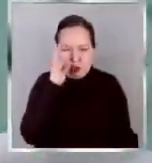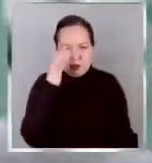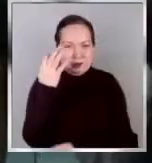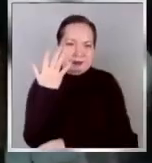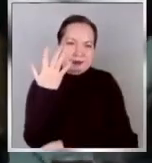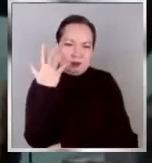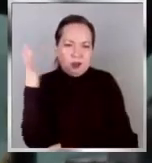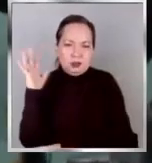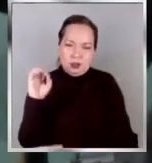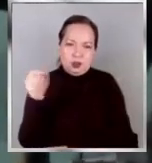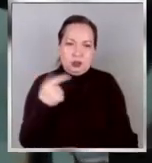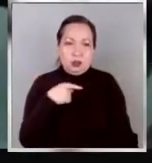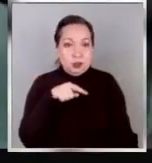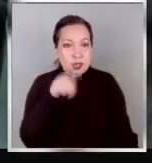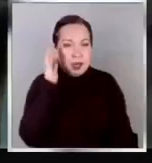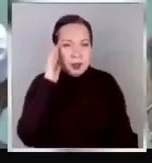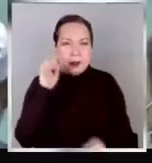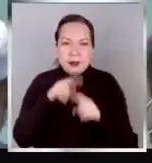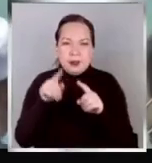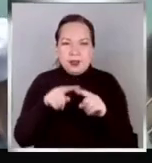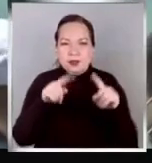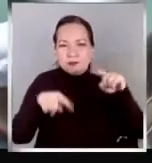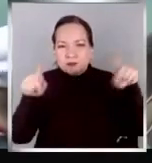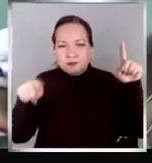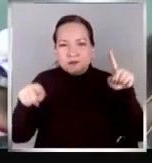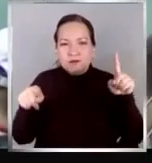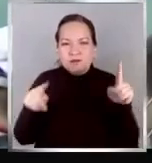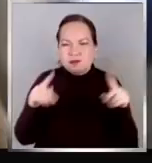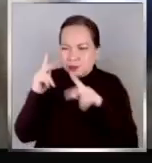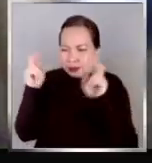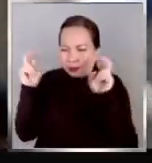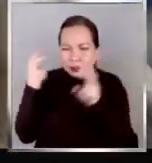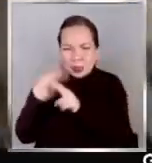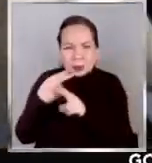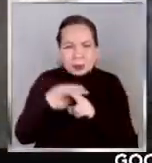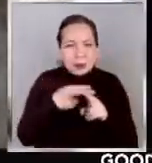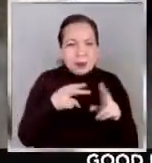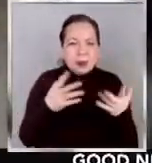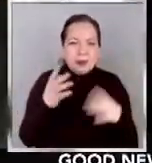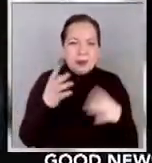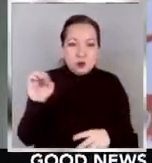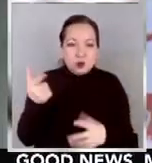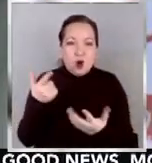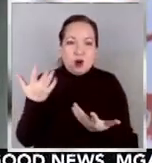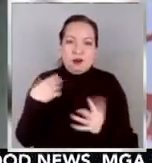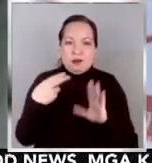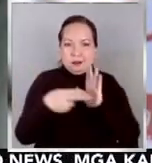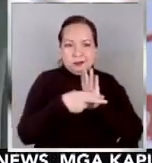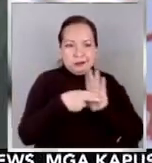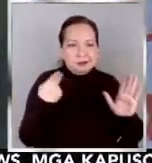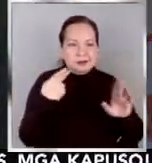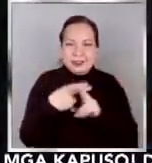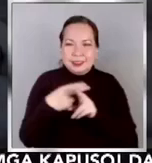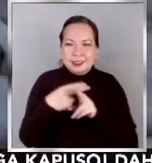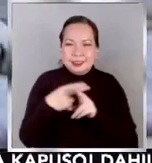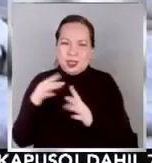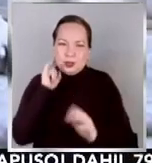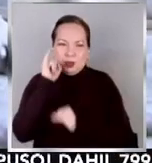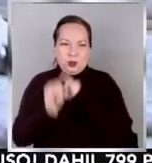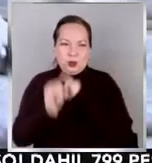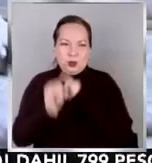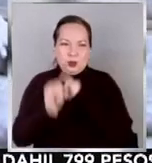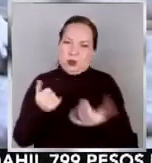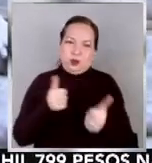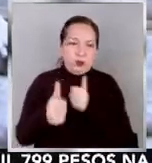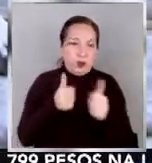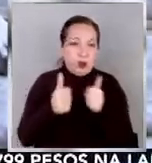Familiar tayo sa iba't ibang breed na mga aso mula sa ibang bansa na isinasali pa sa mga international dog shows. Pero alam